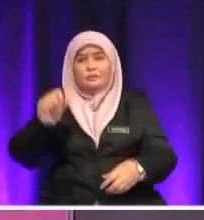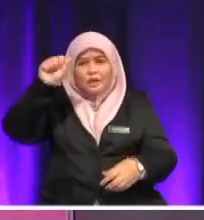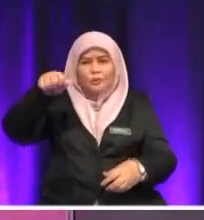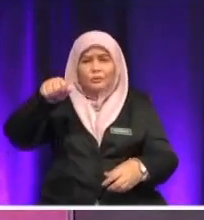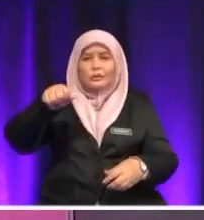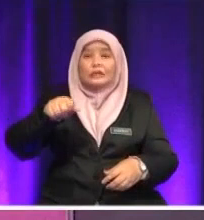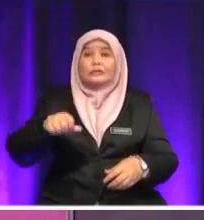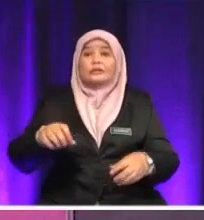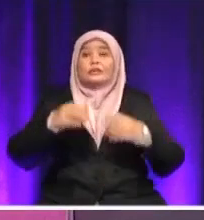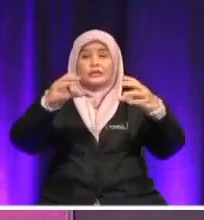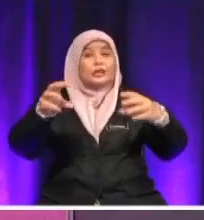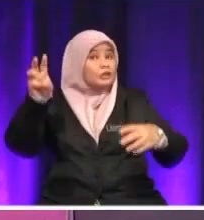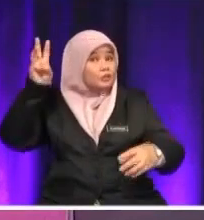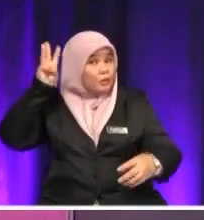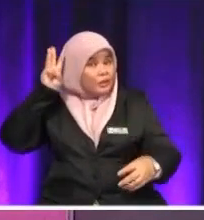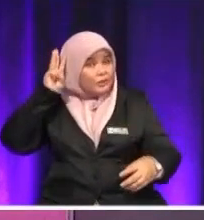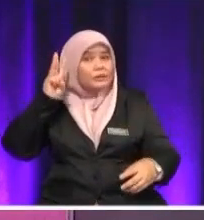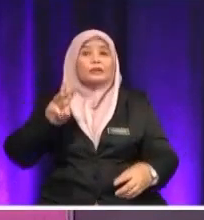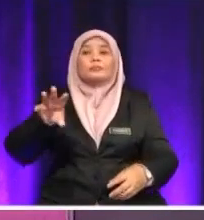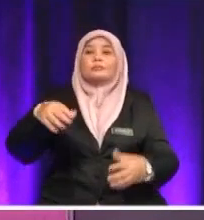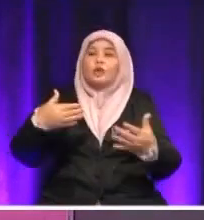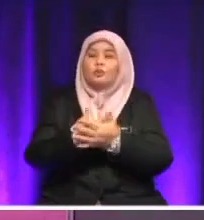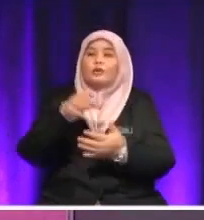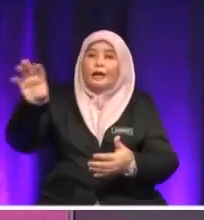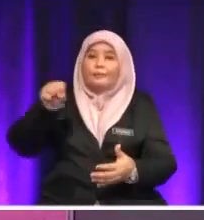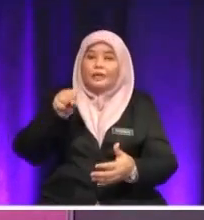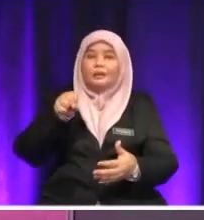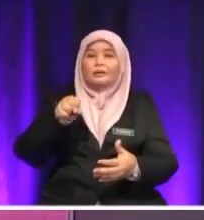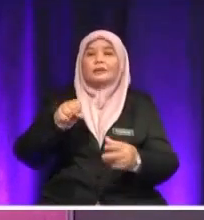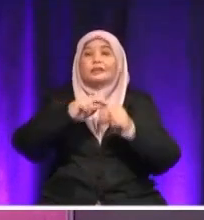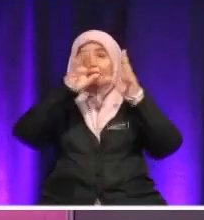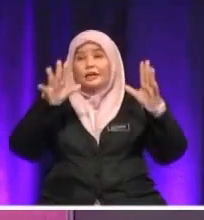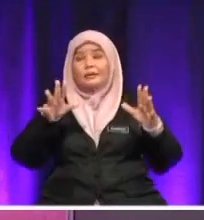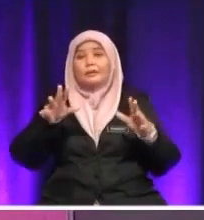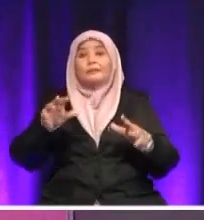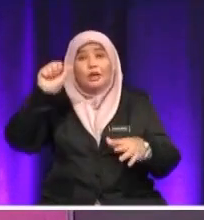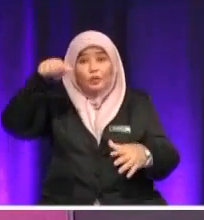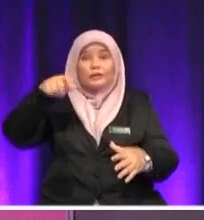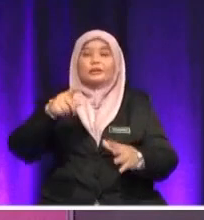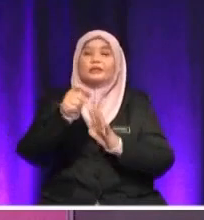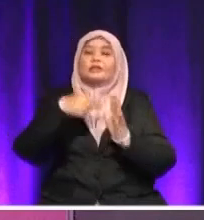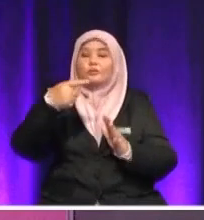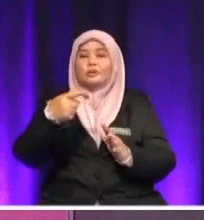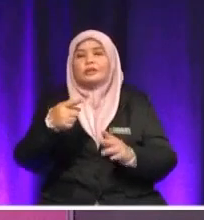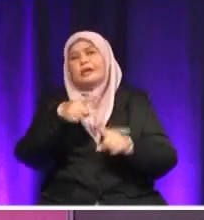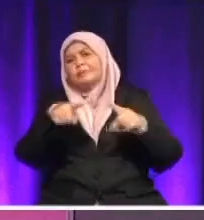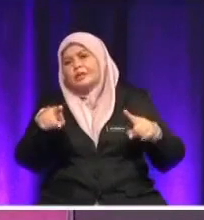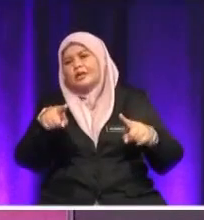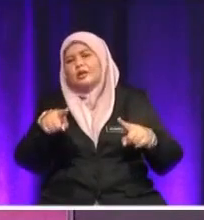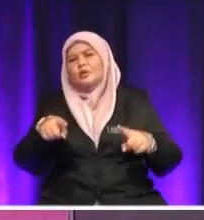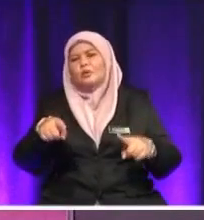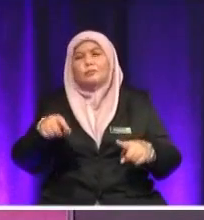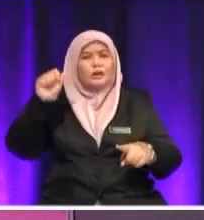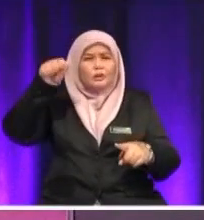dimengakukan secara waras, maka barulah boleh diambil keterangan pengakuan tersebut. Tetapi kalaulah pengakuan